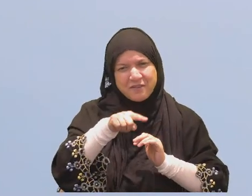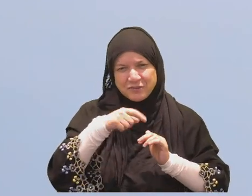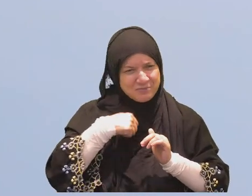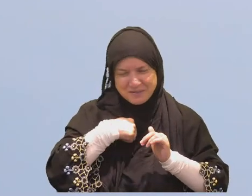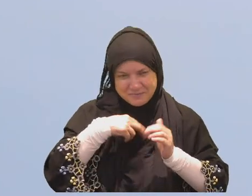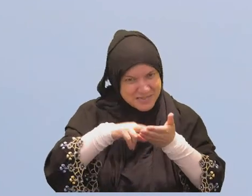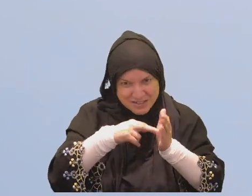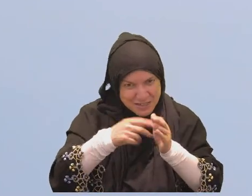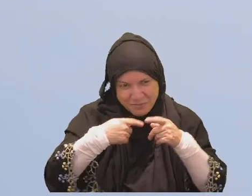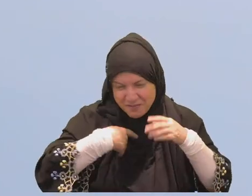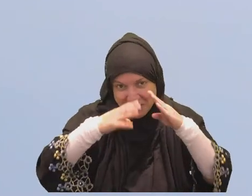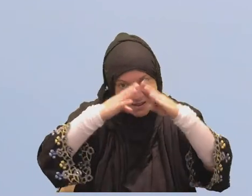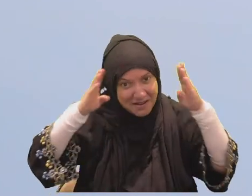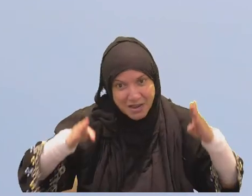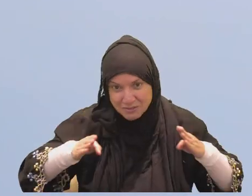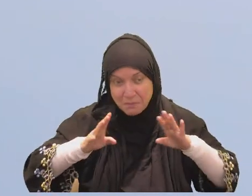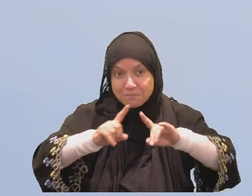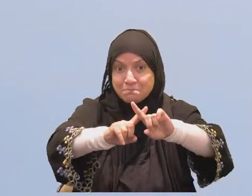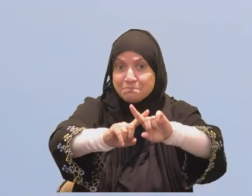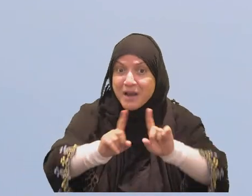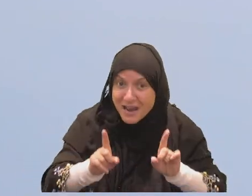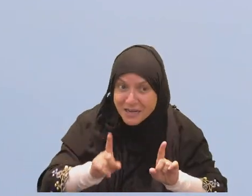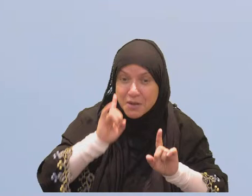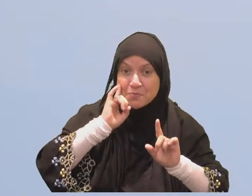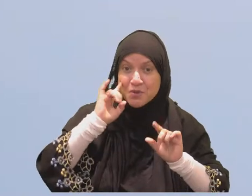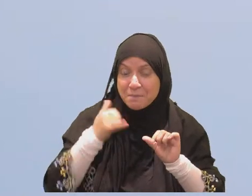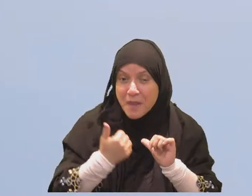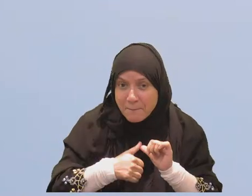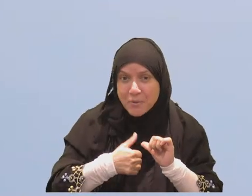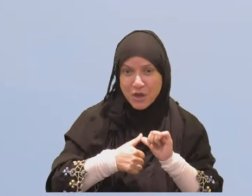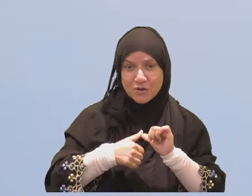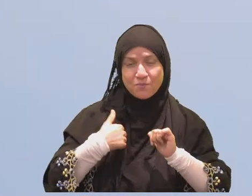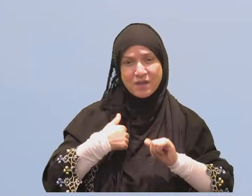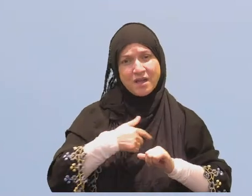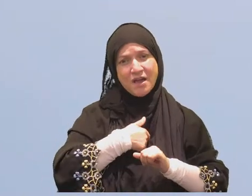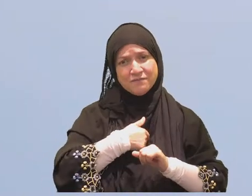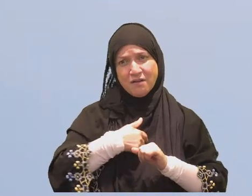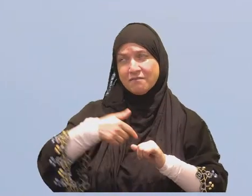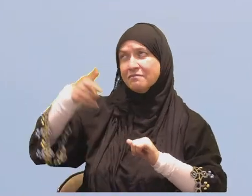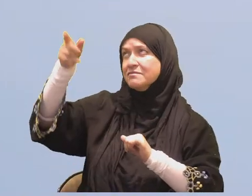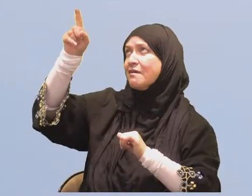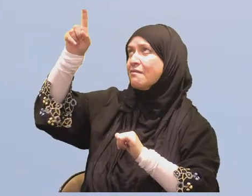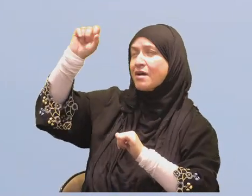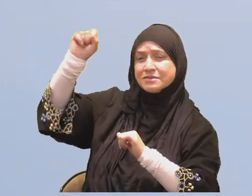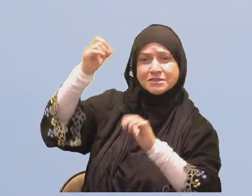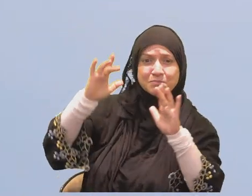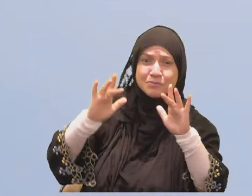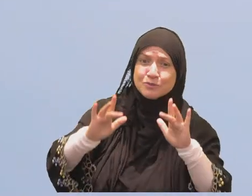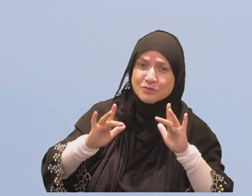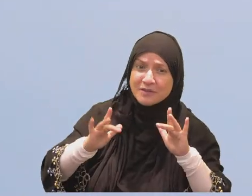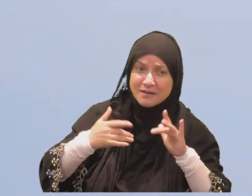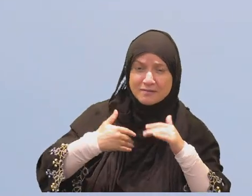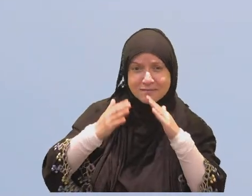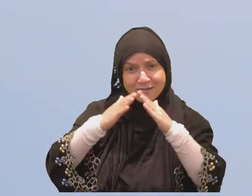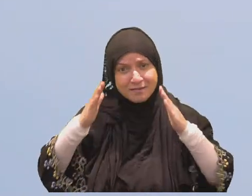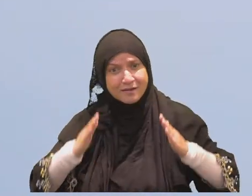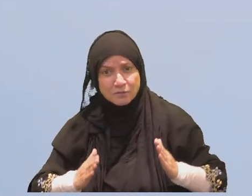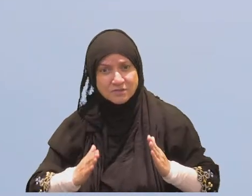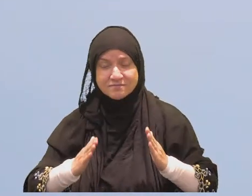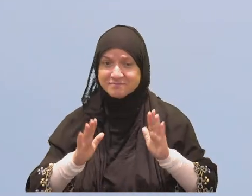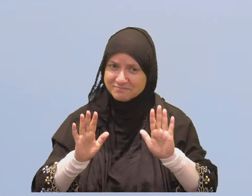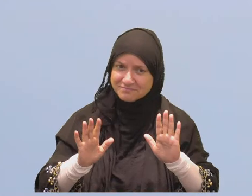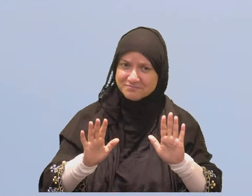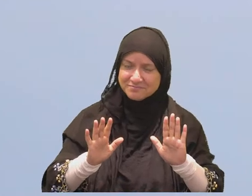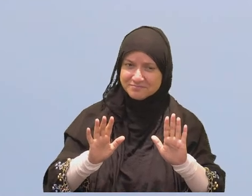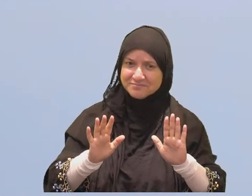how thankful we should be for Allah Ta'ala's blessings, graces, and mercy. وَلَئِن شَكَرْتُمْ